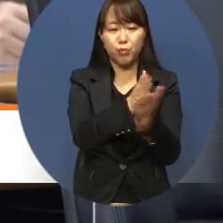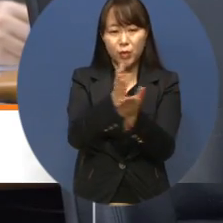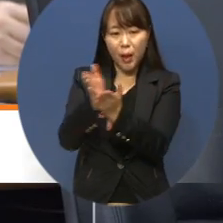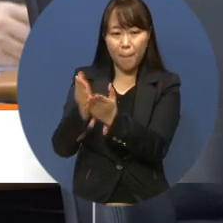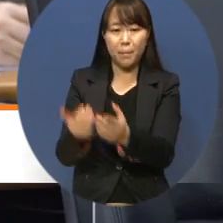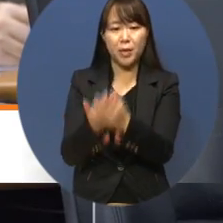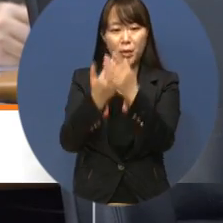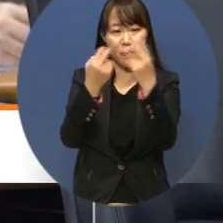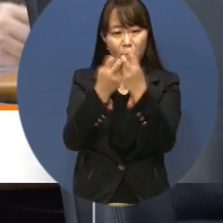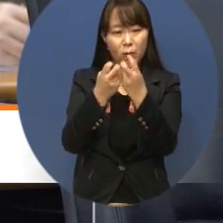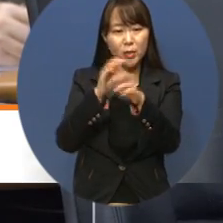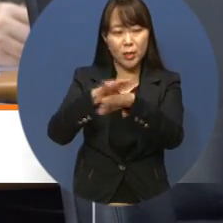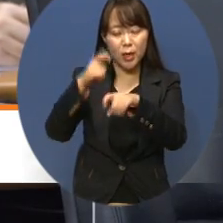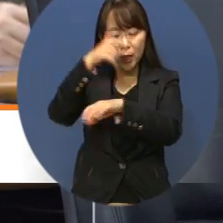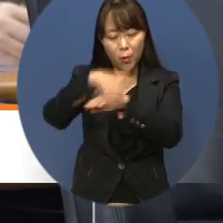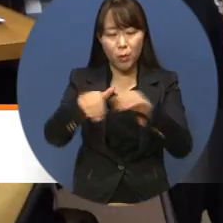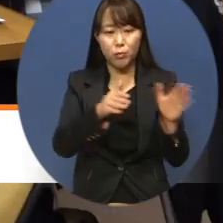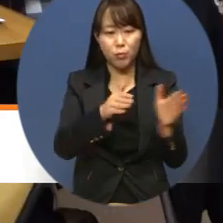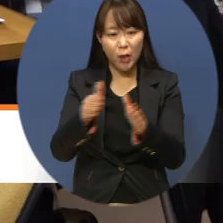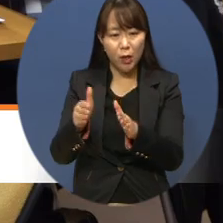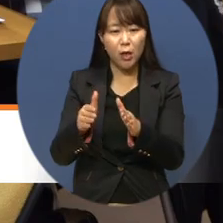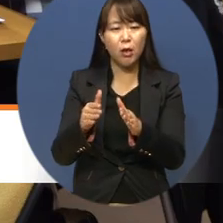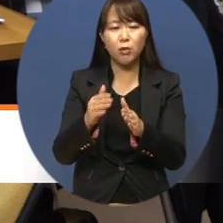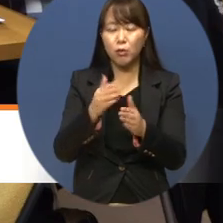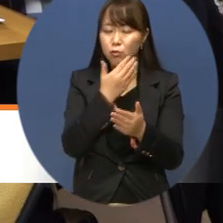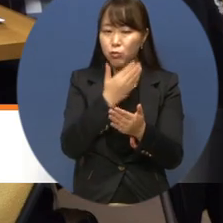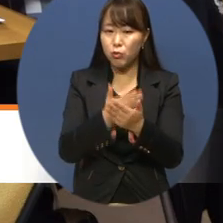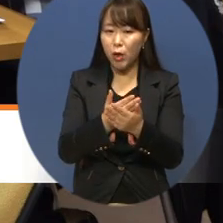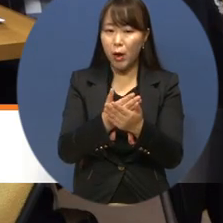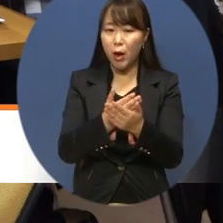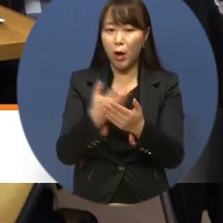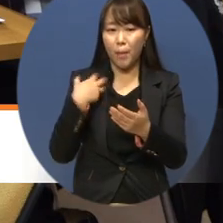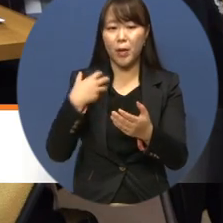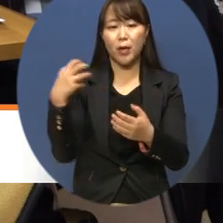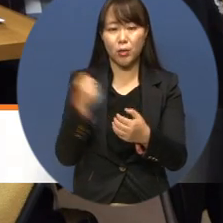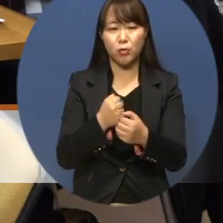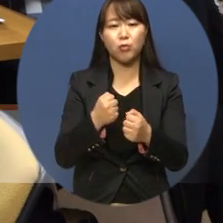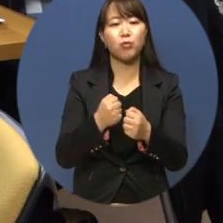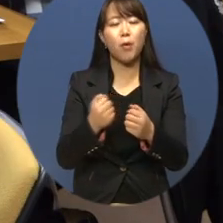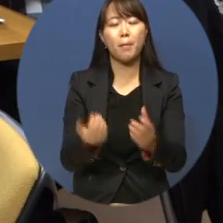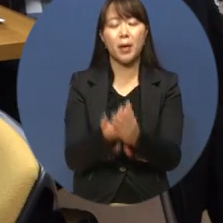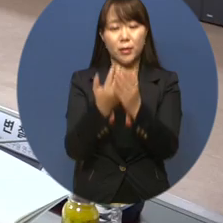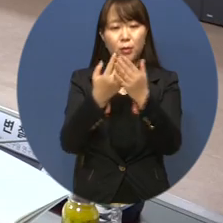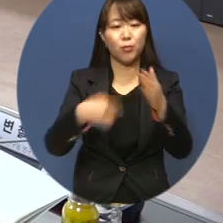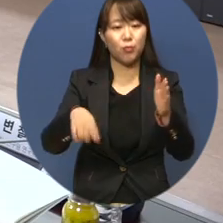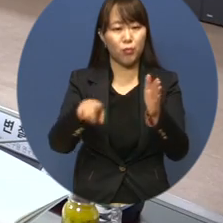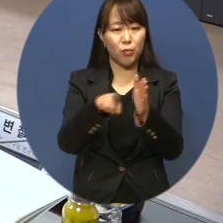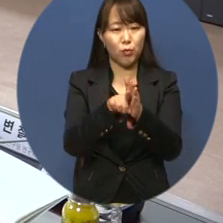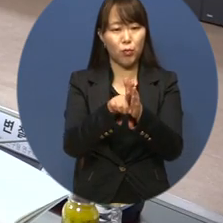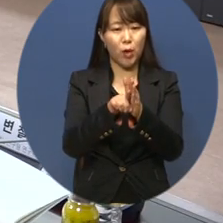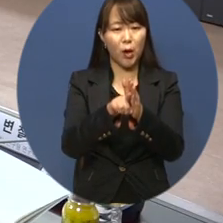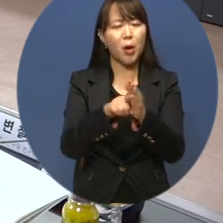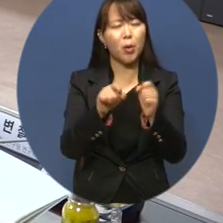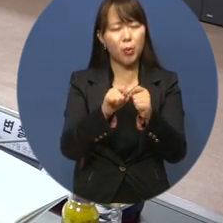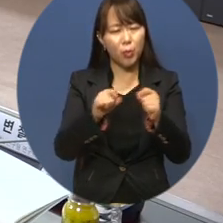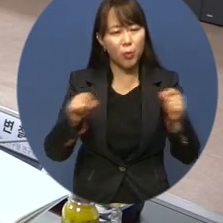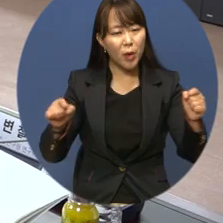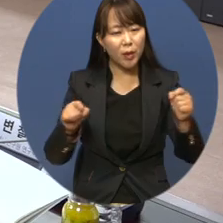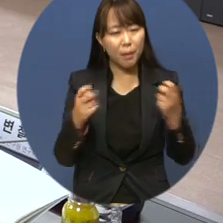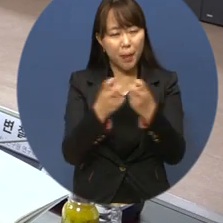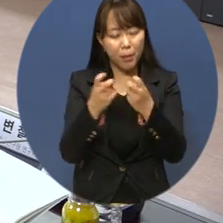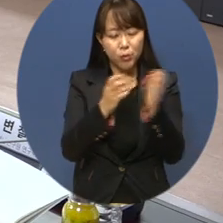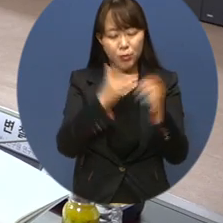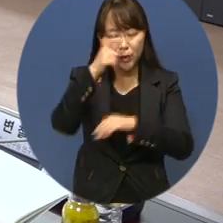전략과 실행 계획 수립 등 주요 과업을 바탕으로 남해안 남중권 발전을 위한 중장기 로드맵을